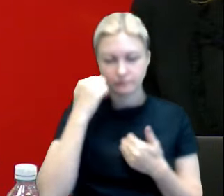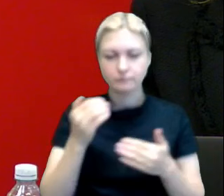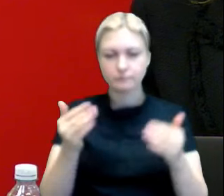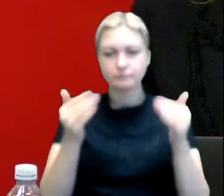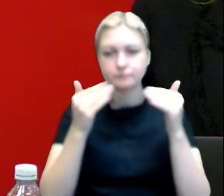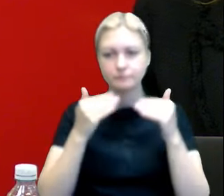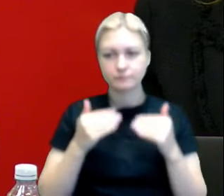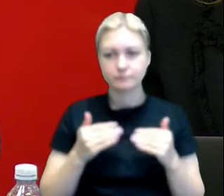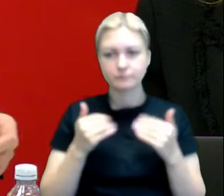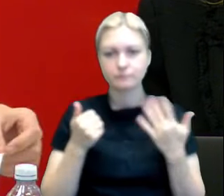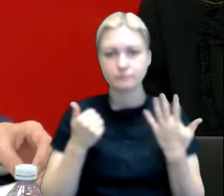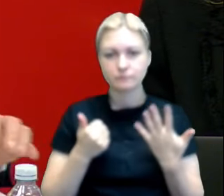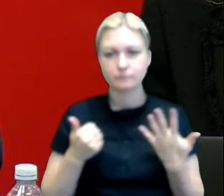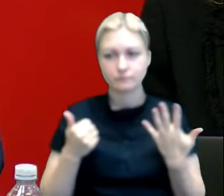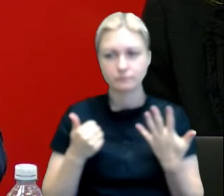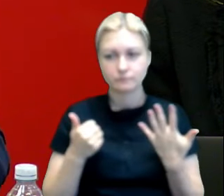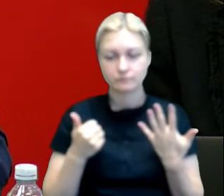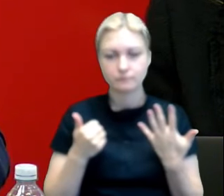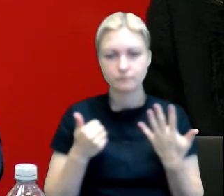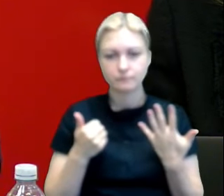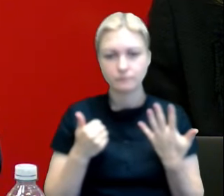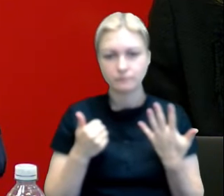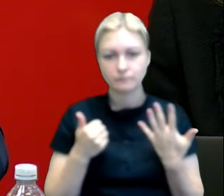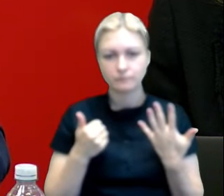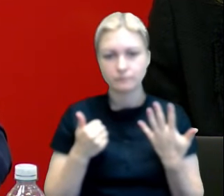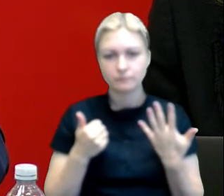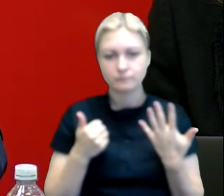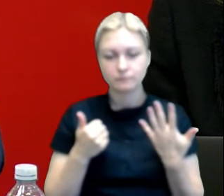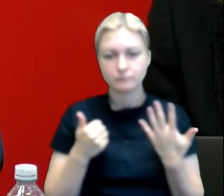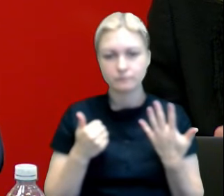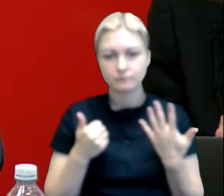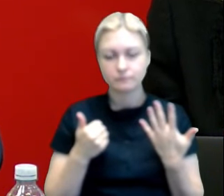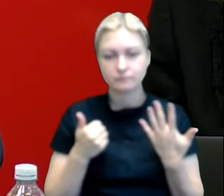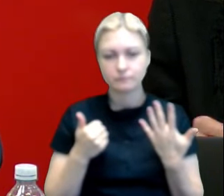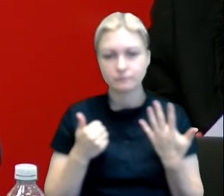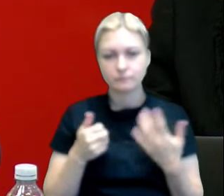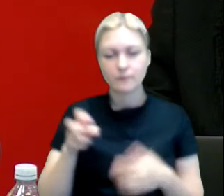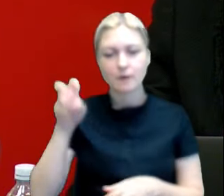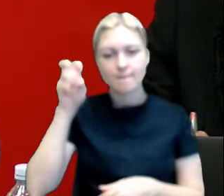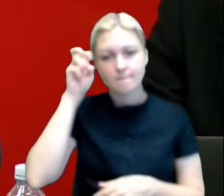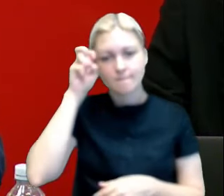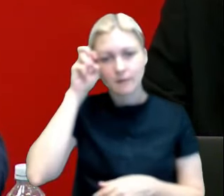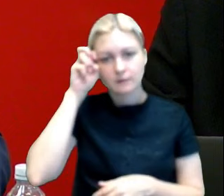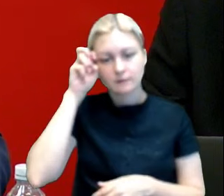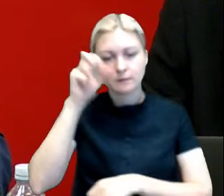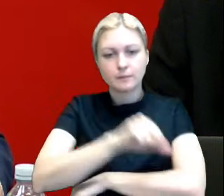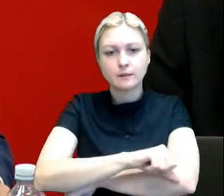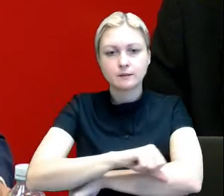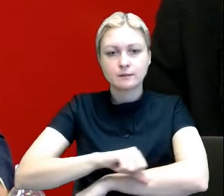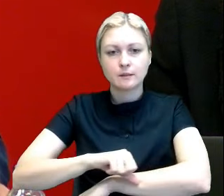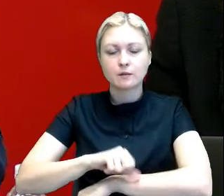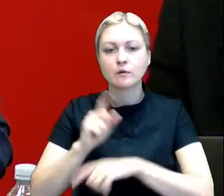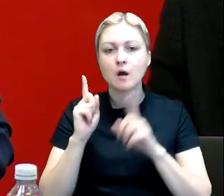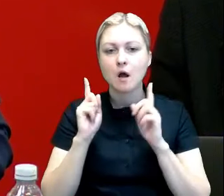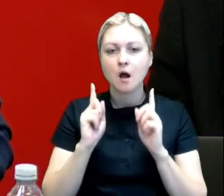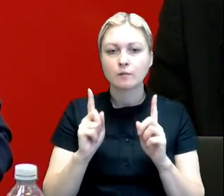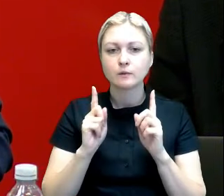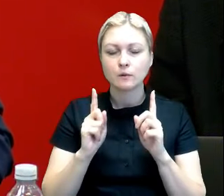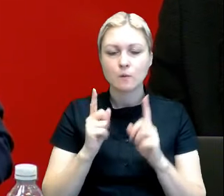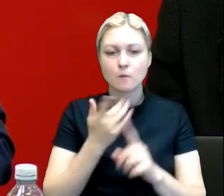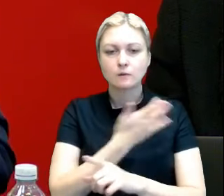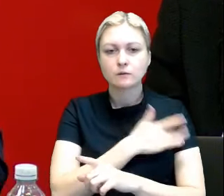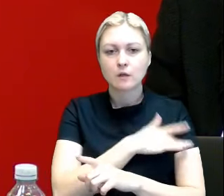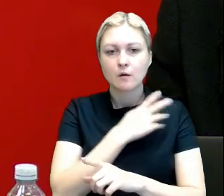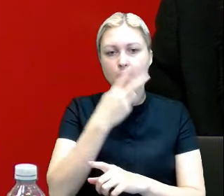darbotvarkės klausimas dėl pritarimo valstybės sienos apsaugos tarnybos prie lietuvos